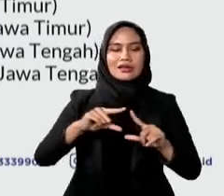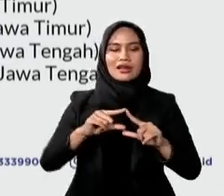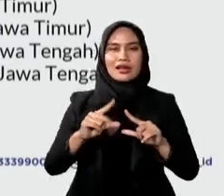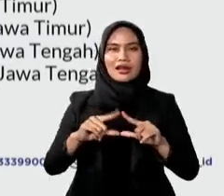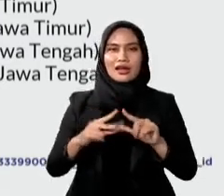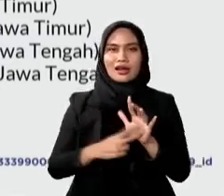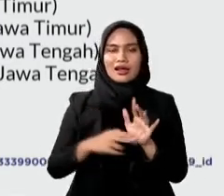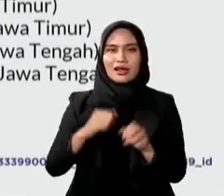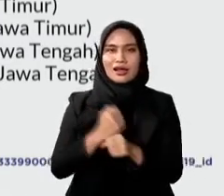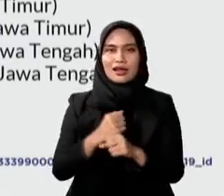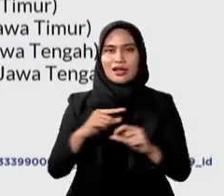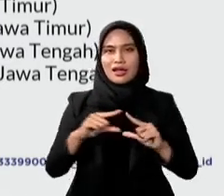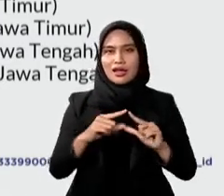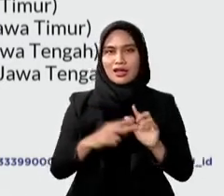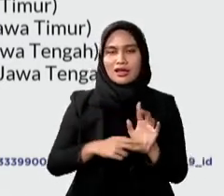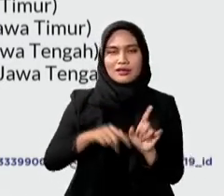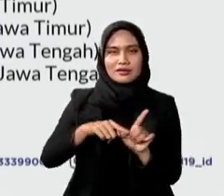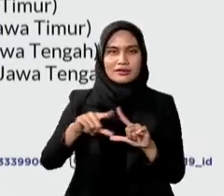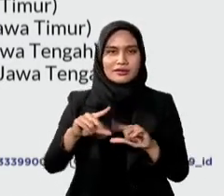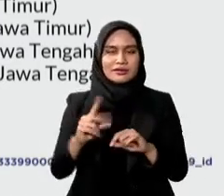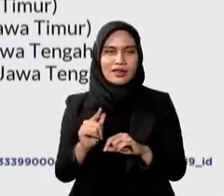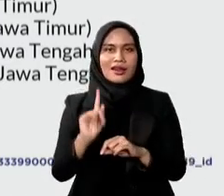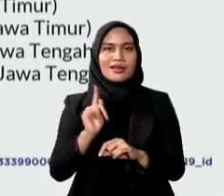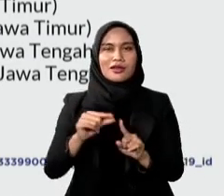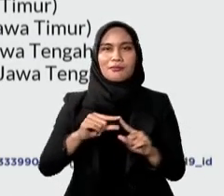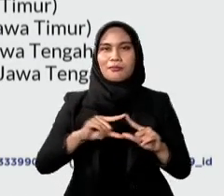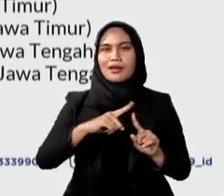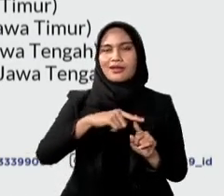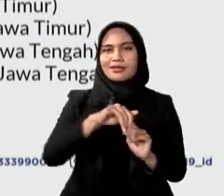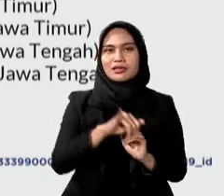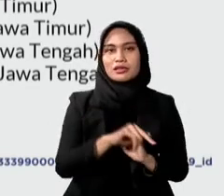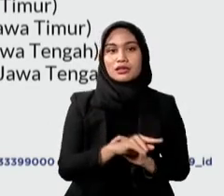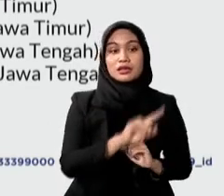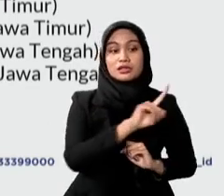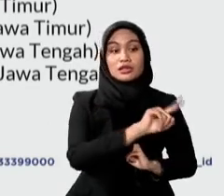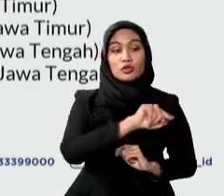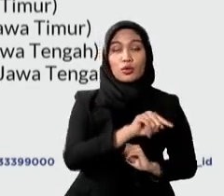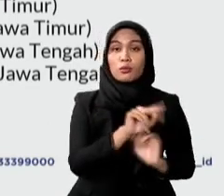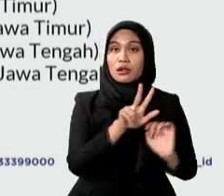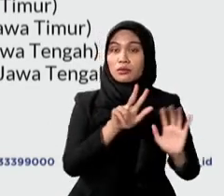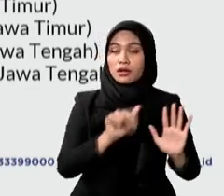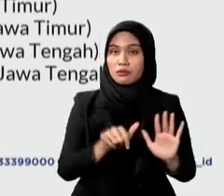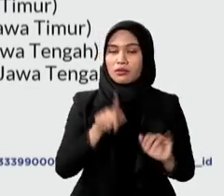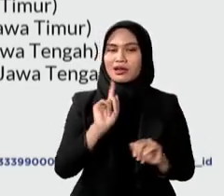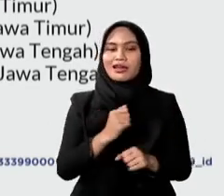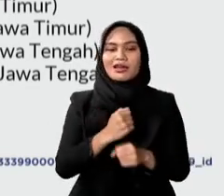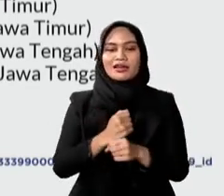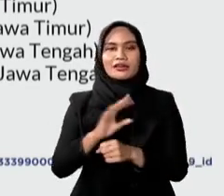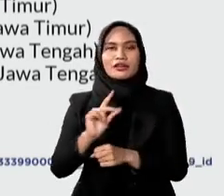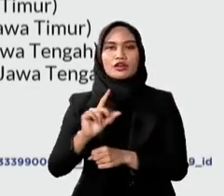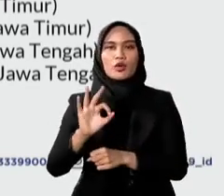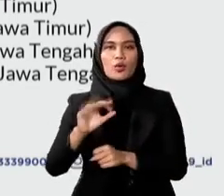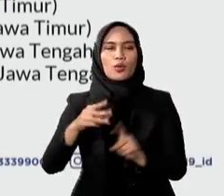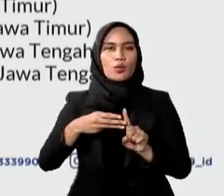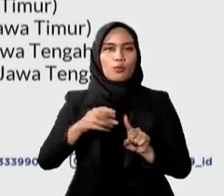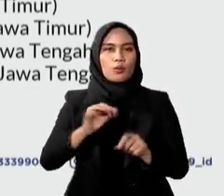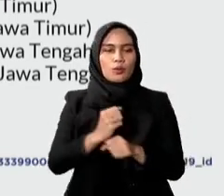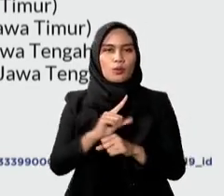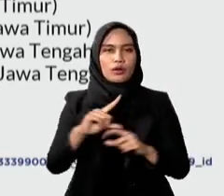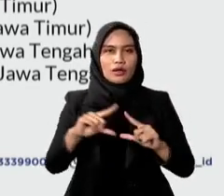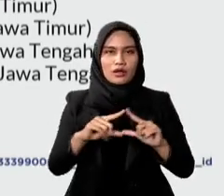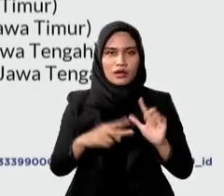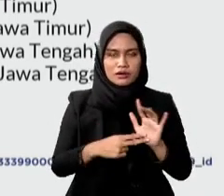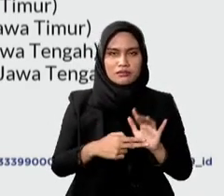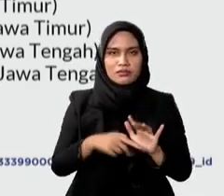Jawa Tengah. Dan skor 1,86 yaitu Grobogan di Jawa Tengah, Bengkulu Utara di